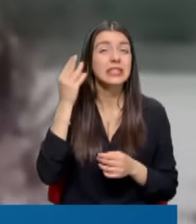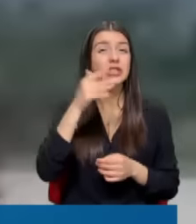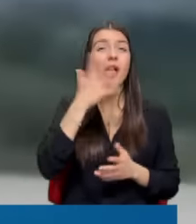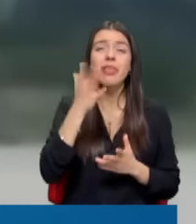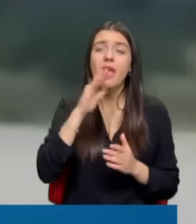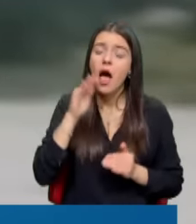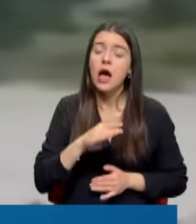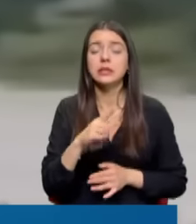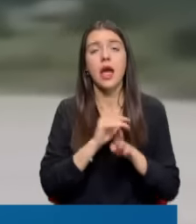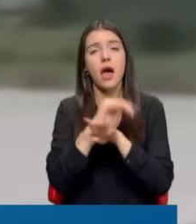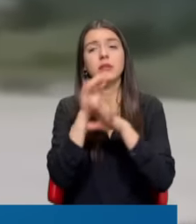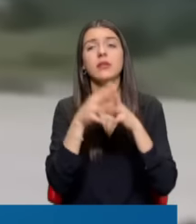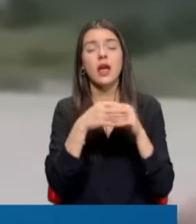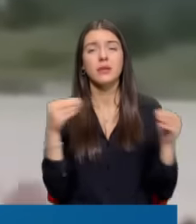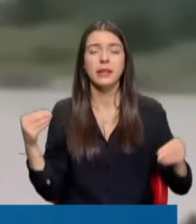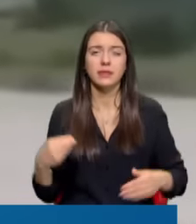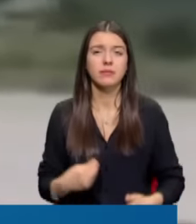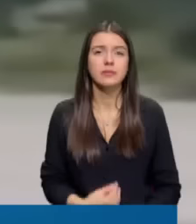kaybetti.